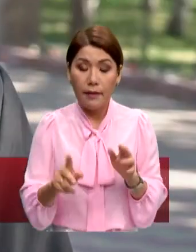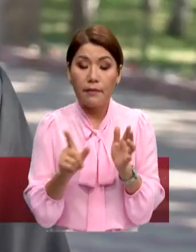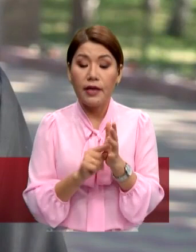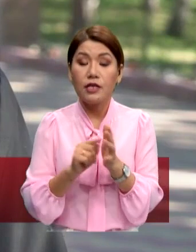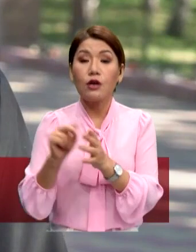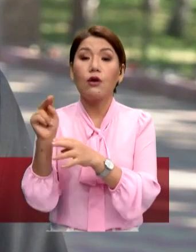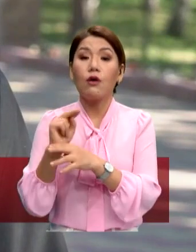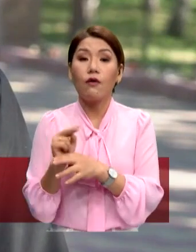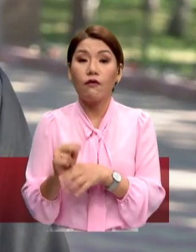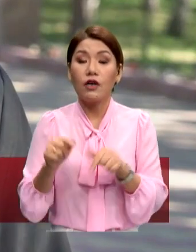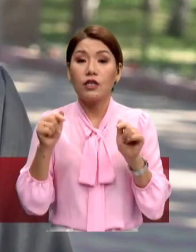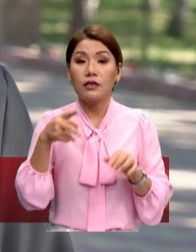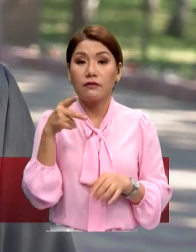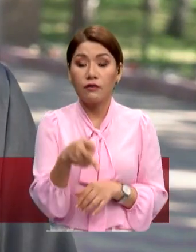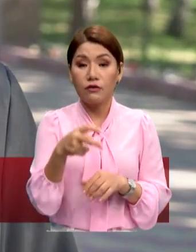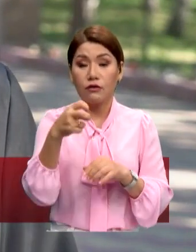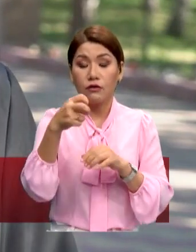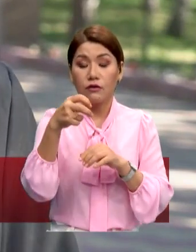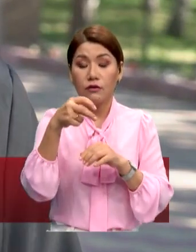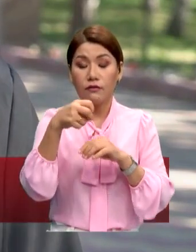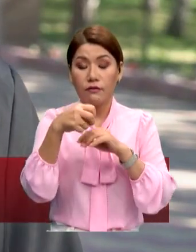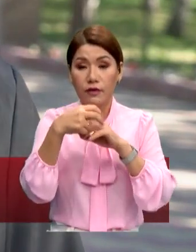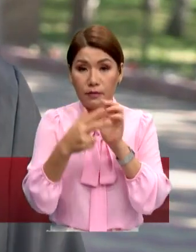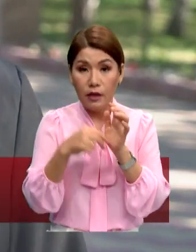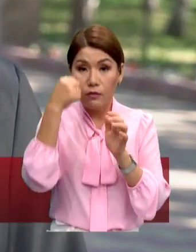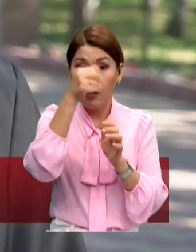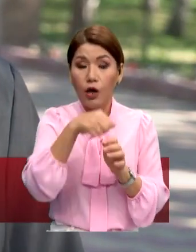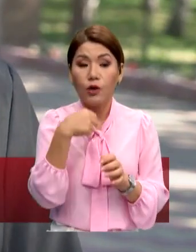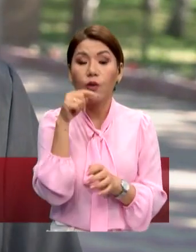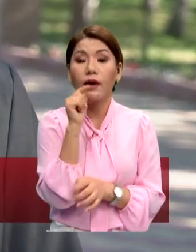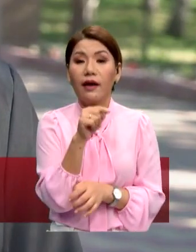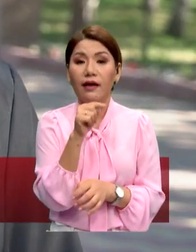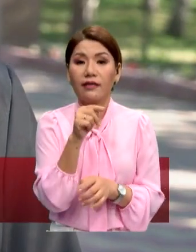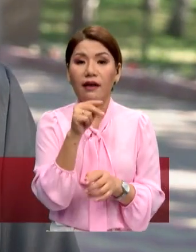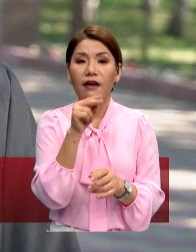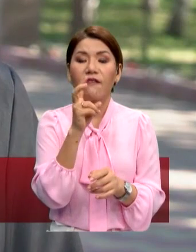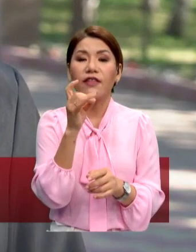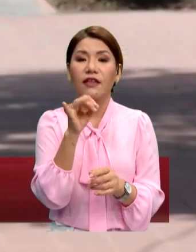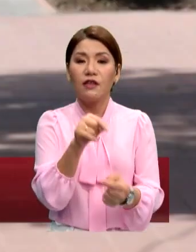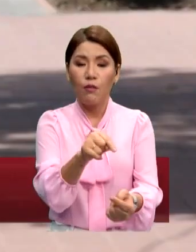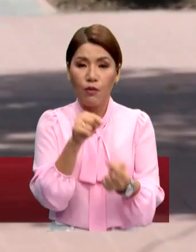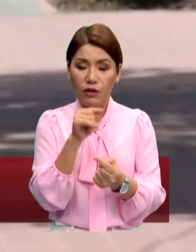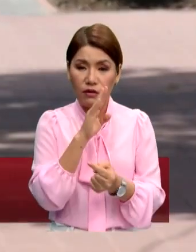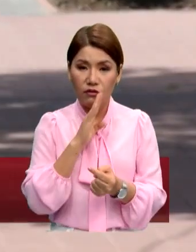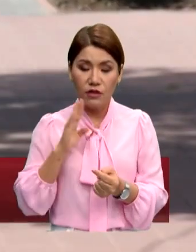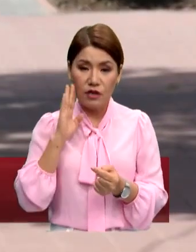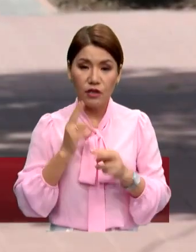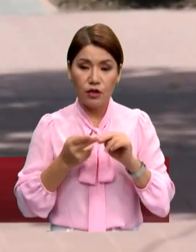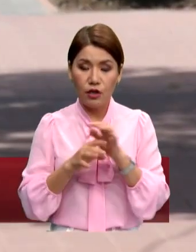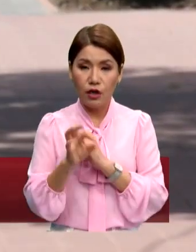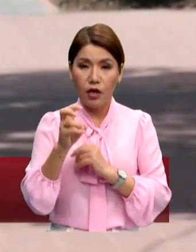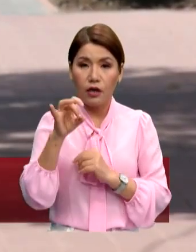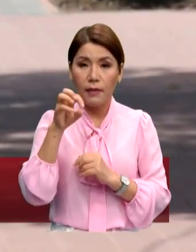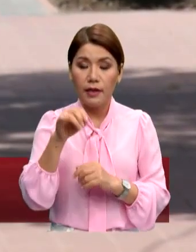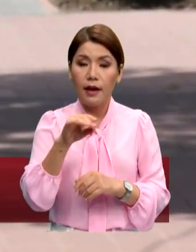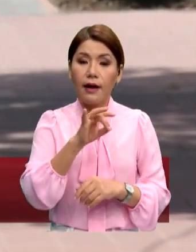реформа, которая была принята в 2018 году, это геноцид против наших женщин. Казахстанский экономист и